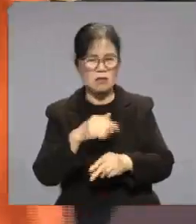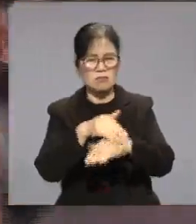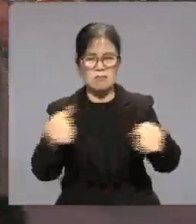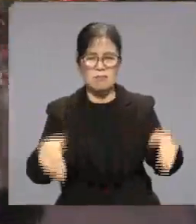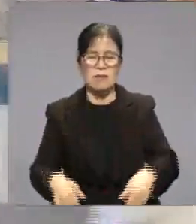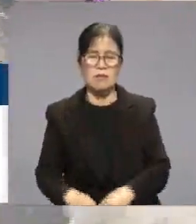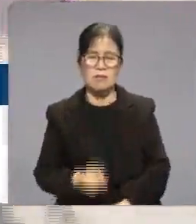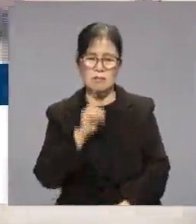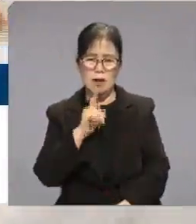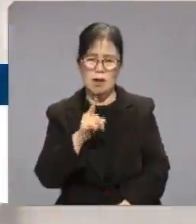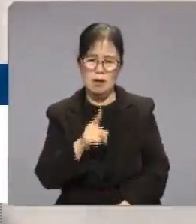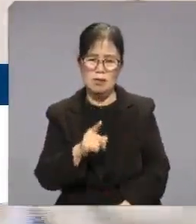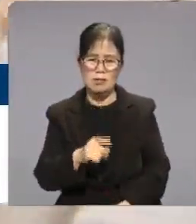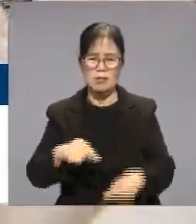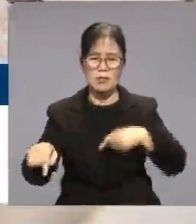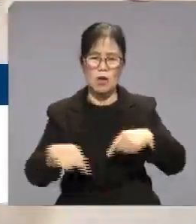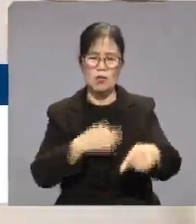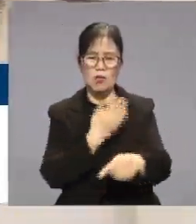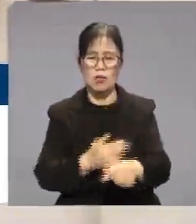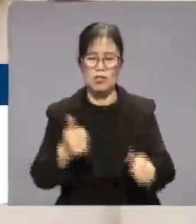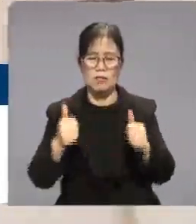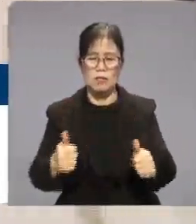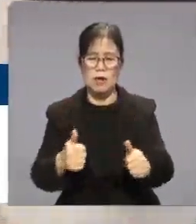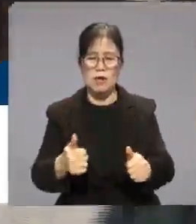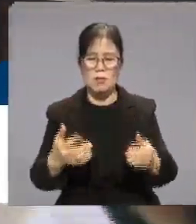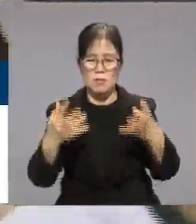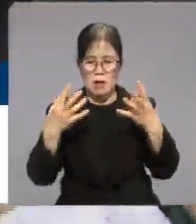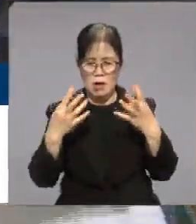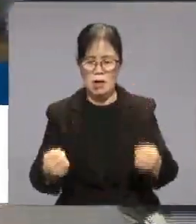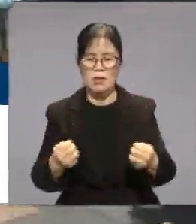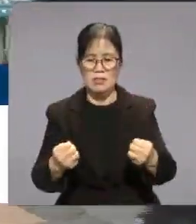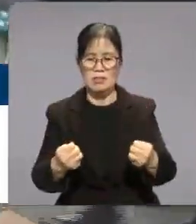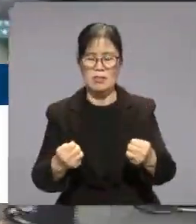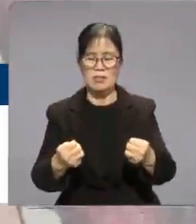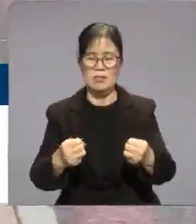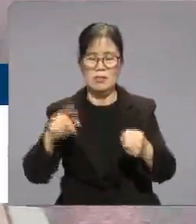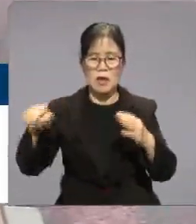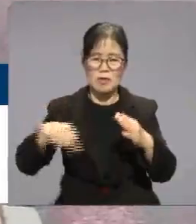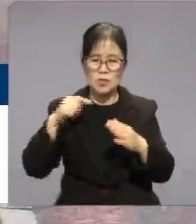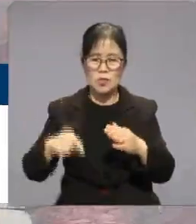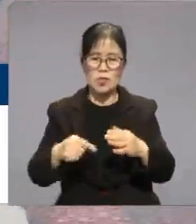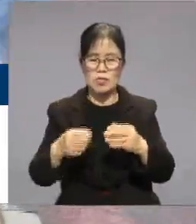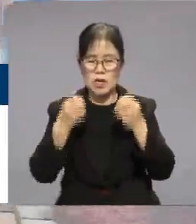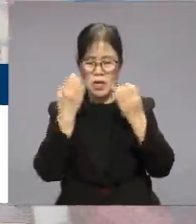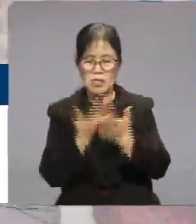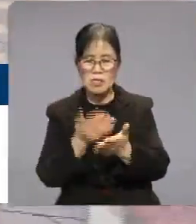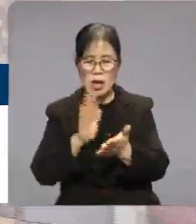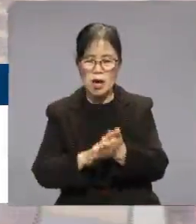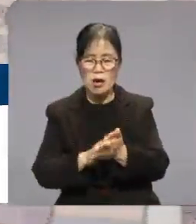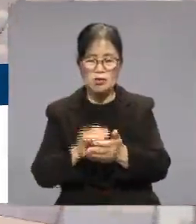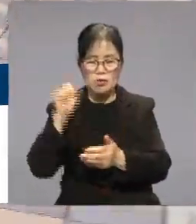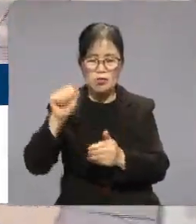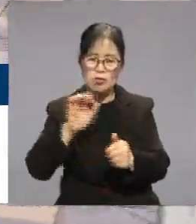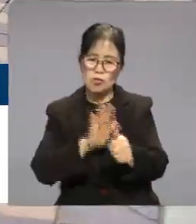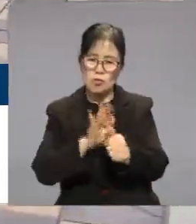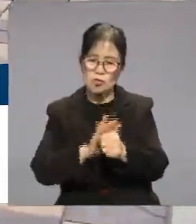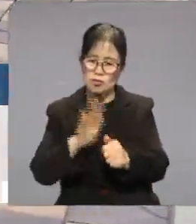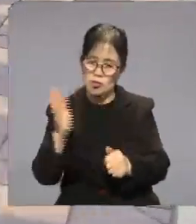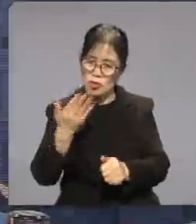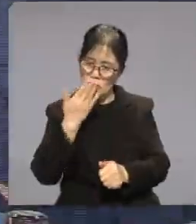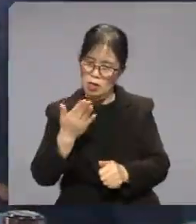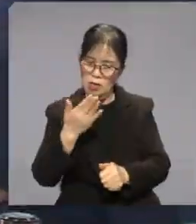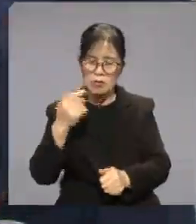언급 자체가 현재 정권 심판 여론이 매우 높은 선거 상황 속에서 과연 개혁신당 후보들에게 도움이 되는 상황인가를 잘